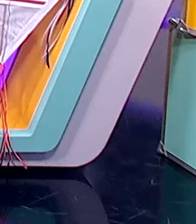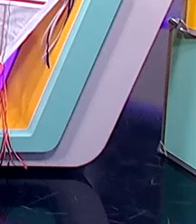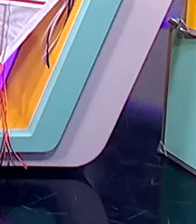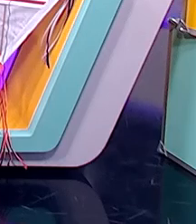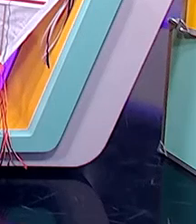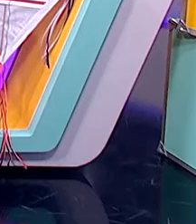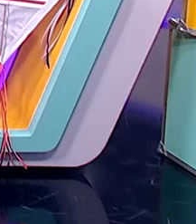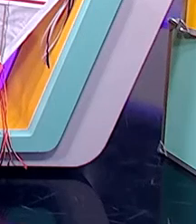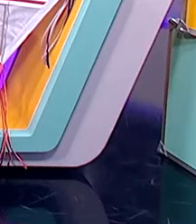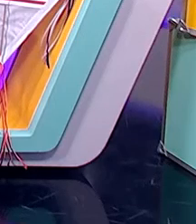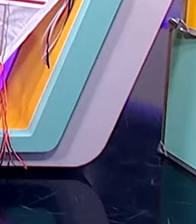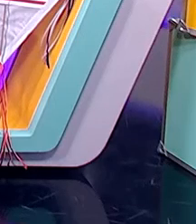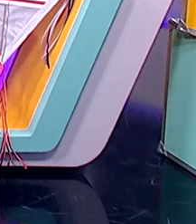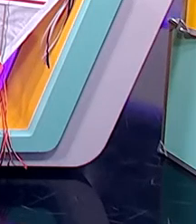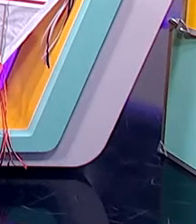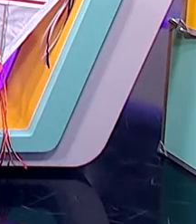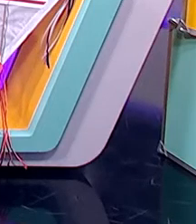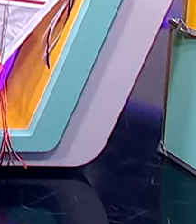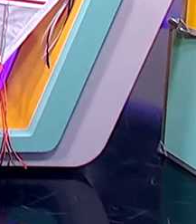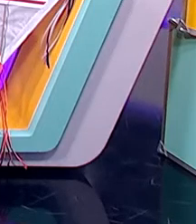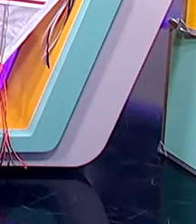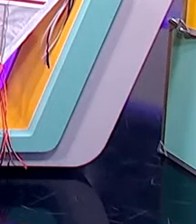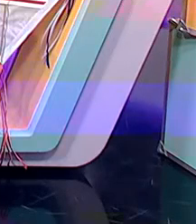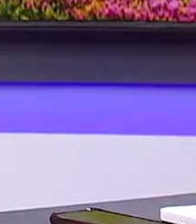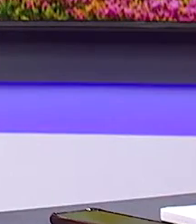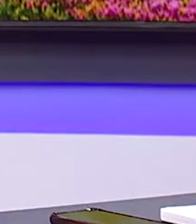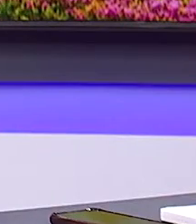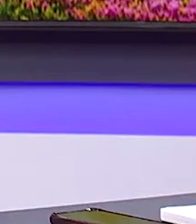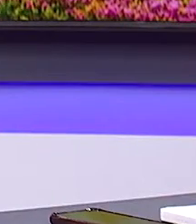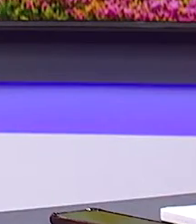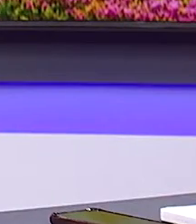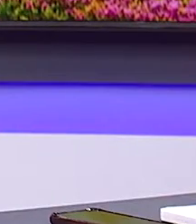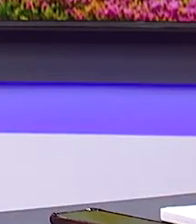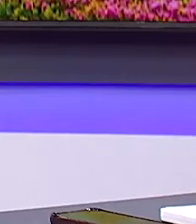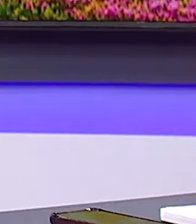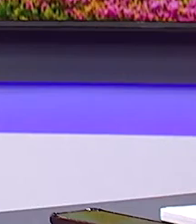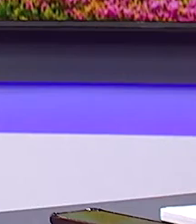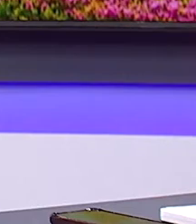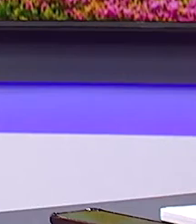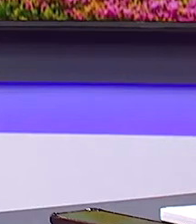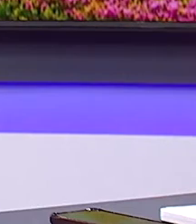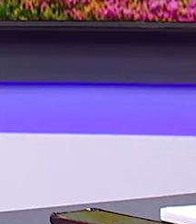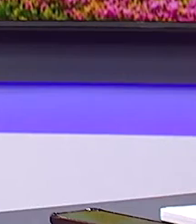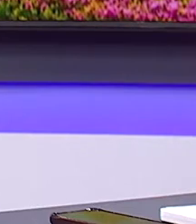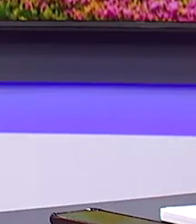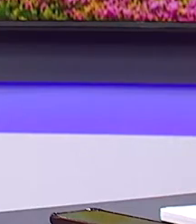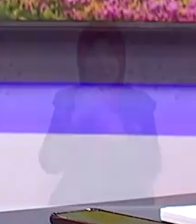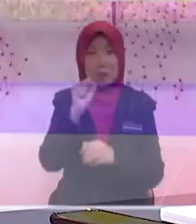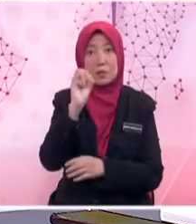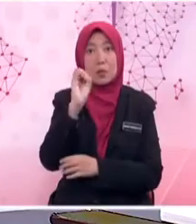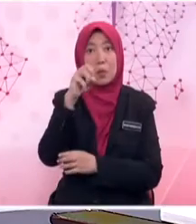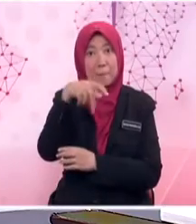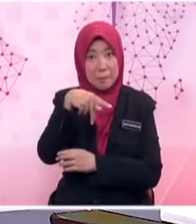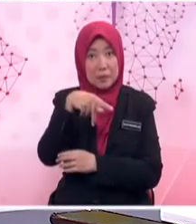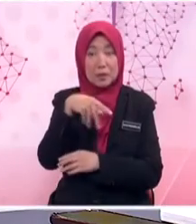memulakan pembelajaran untuk hari ini, murid-murid, kami di studio ini juga nak mematuhi SOP yang telah pun